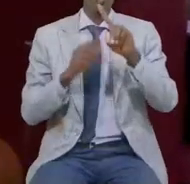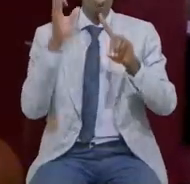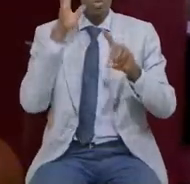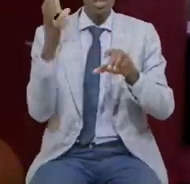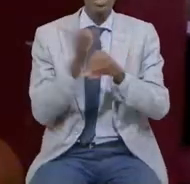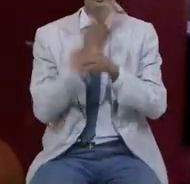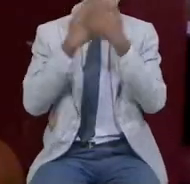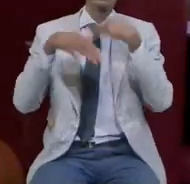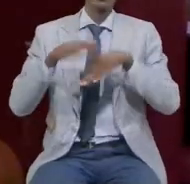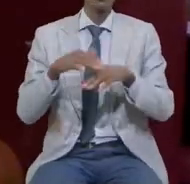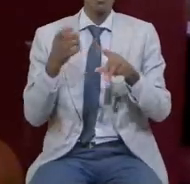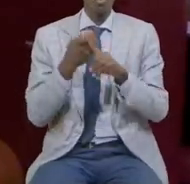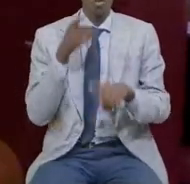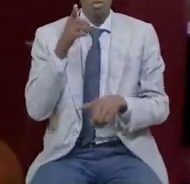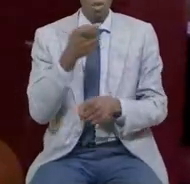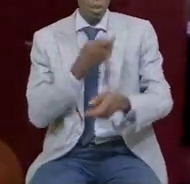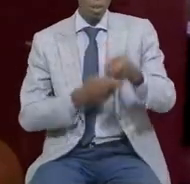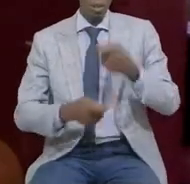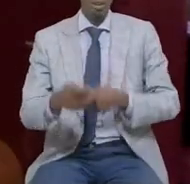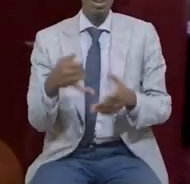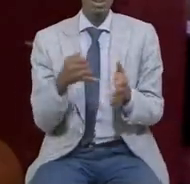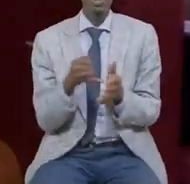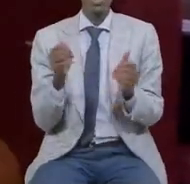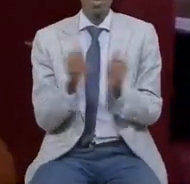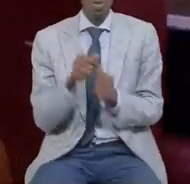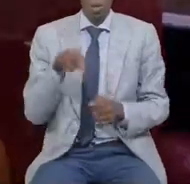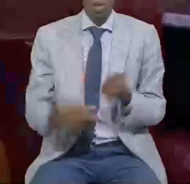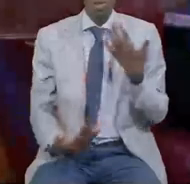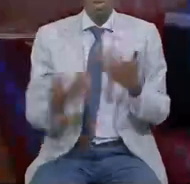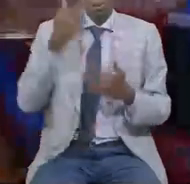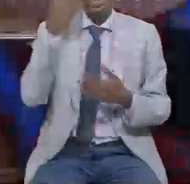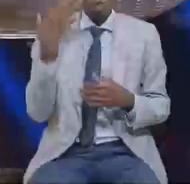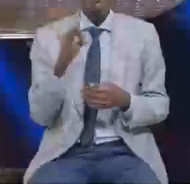ravir le ciel et le remplacer avec l'enfer à cause de leur